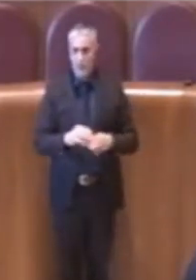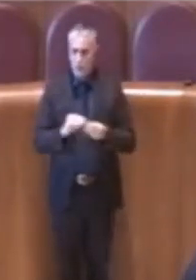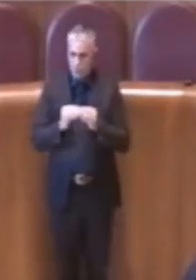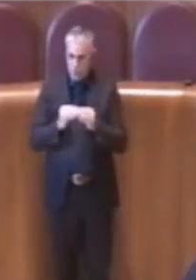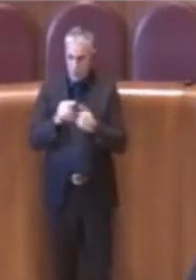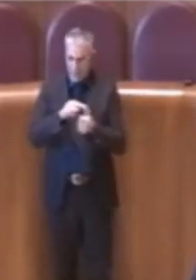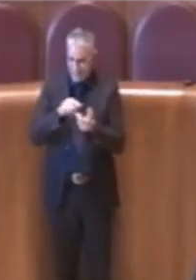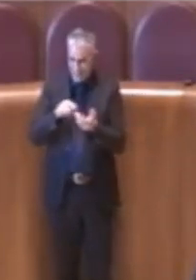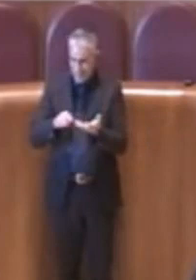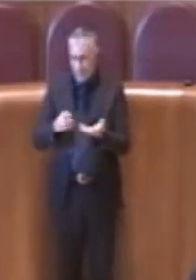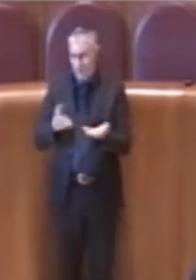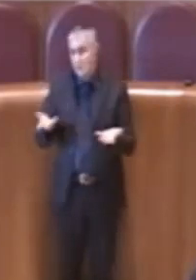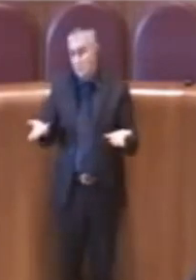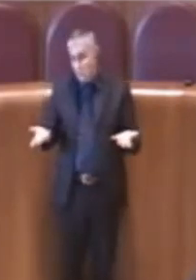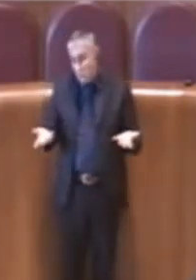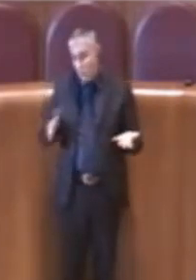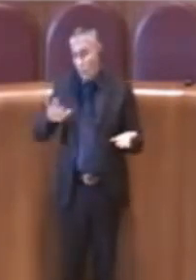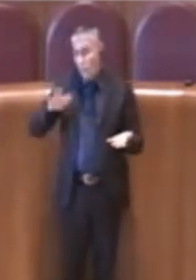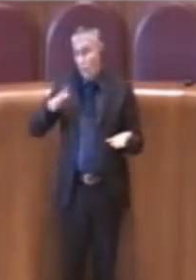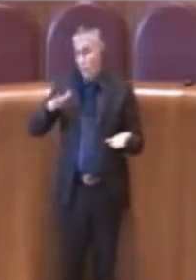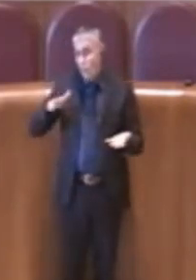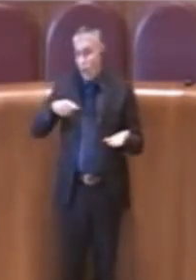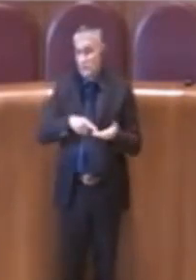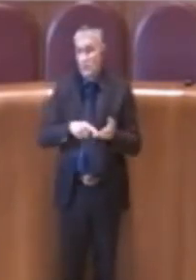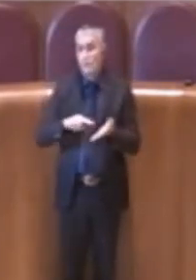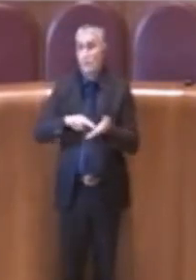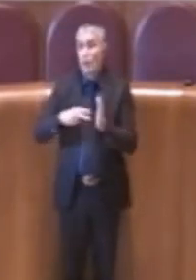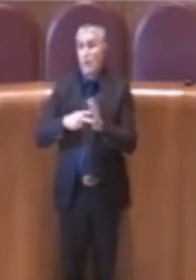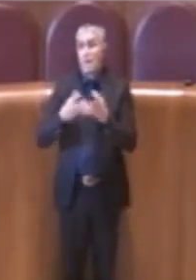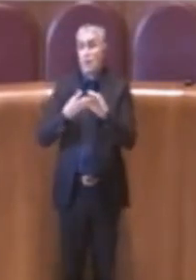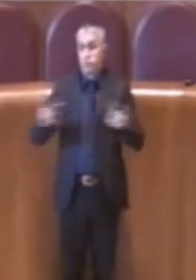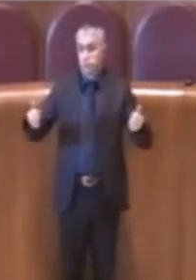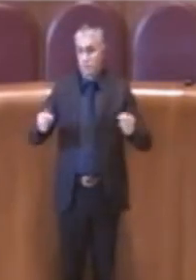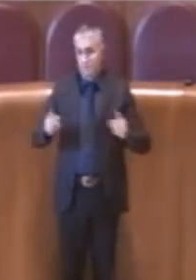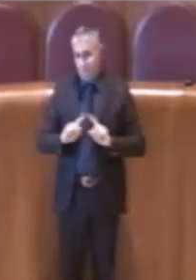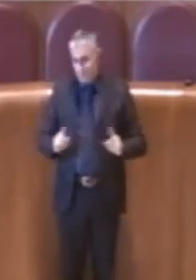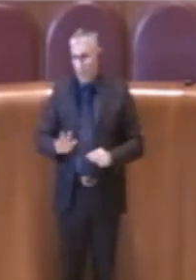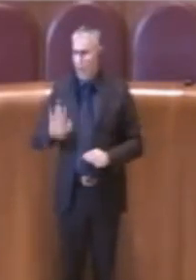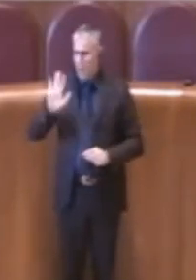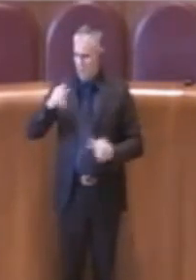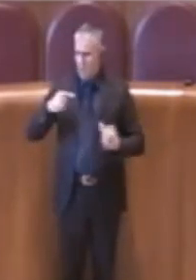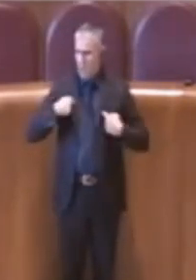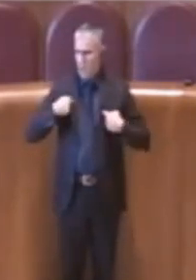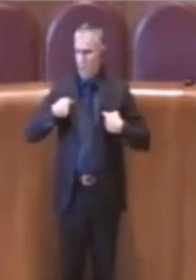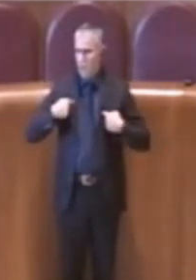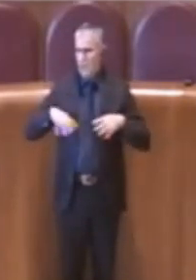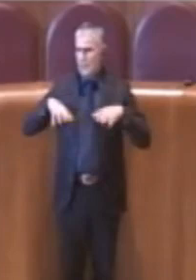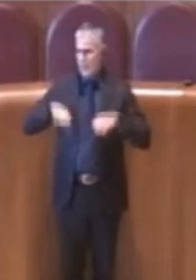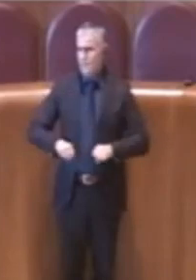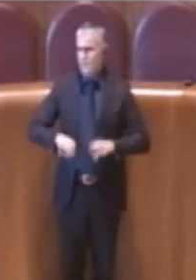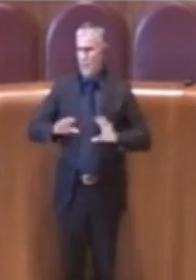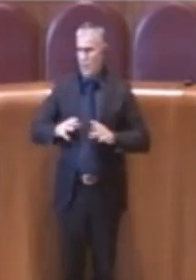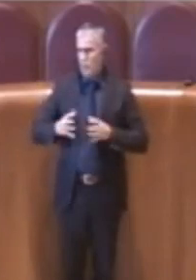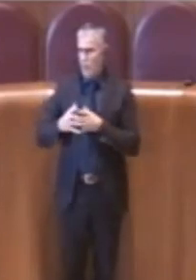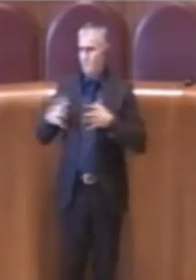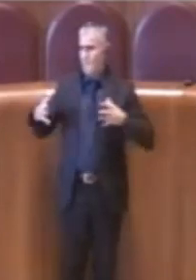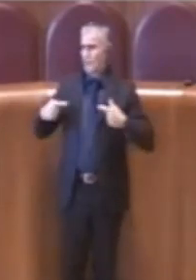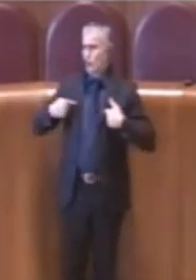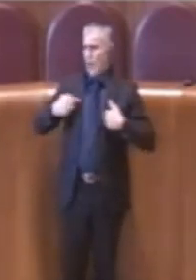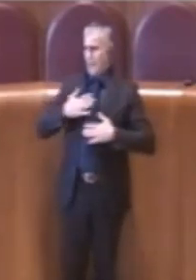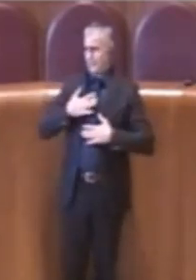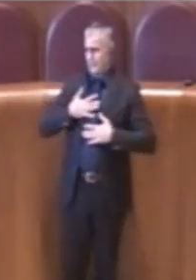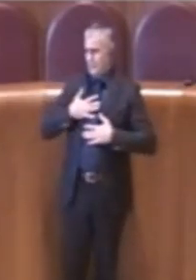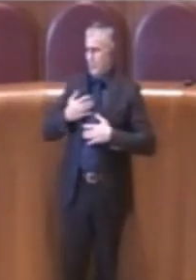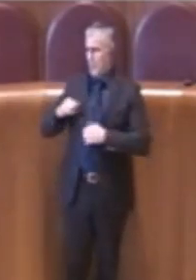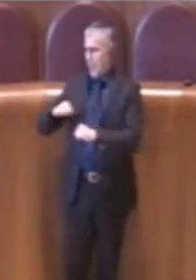non saranno, come dire, risolutive, però c'è l'impegno di questa, maggioranza e